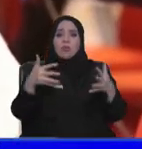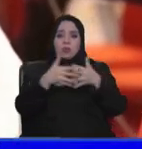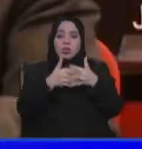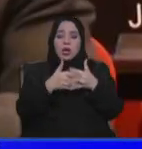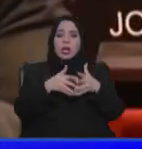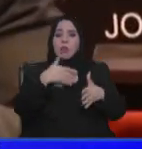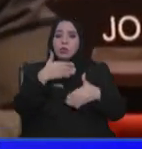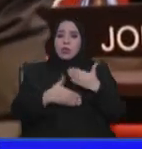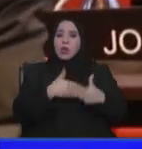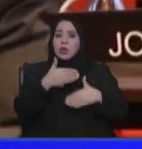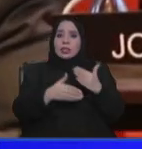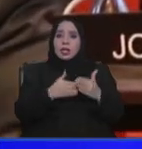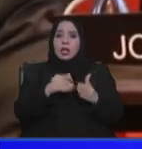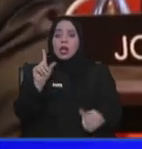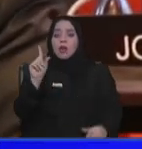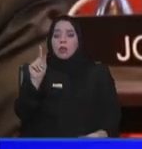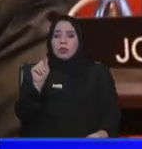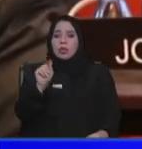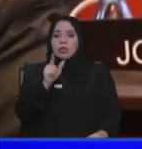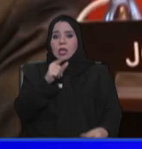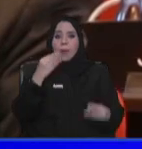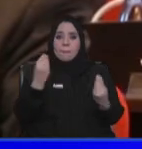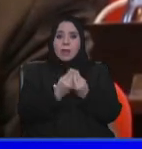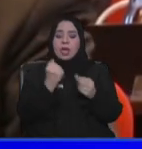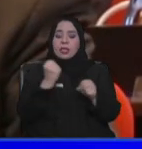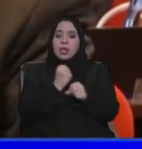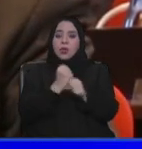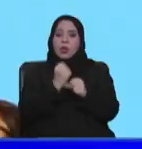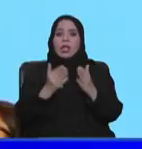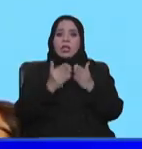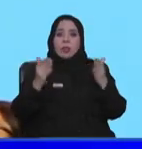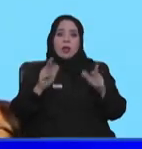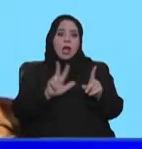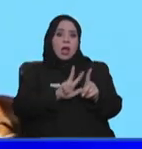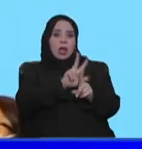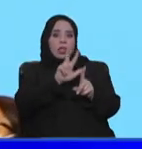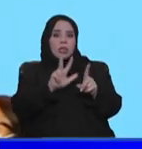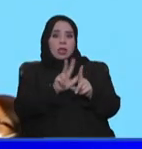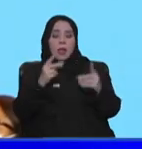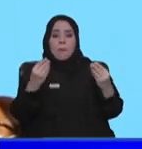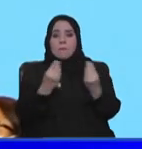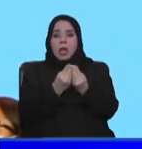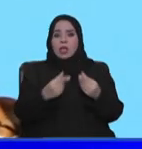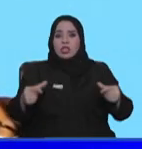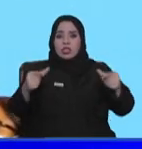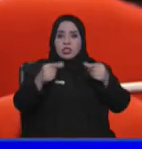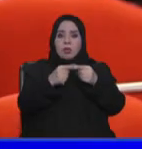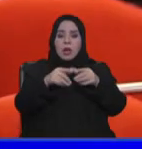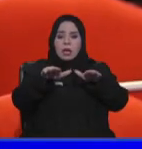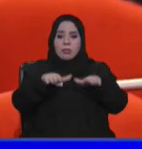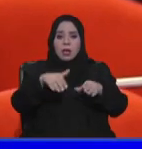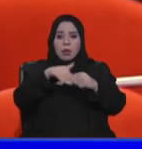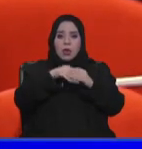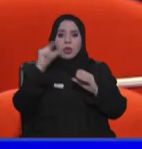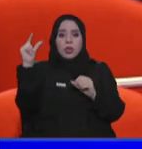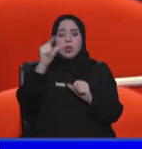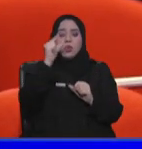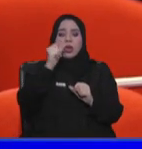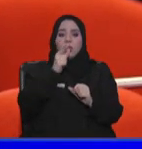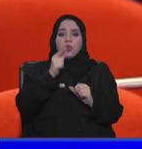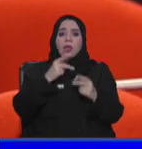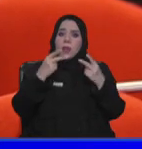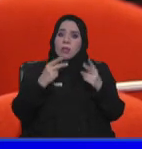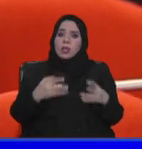المتواصله والفاعله ودورها الكبير والمؤثر في الاجتماعات البرلمانيه الدوليه من خلال